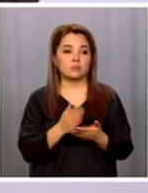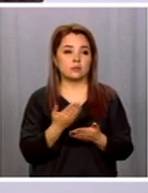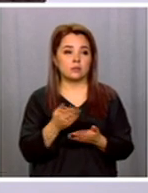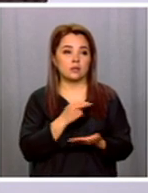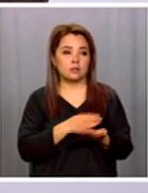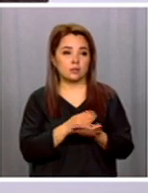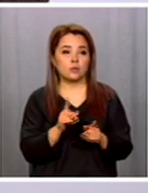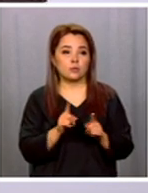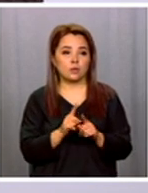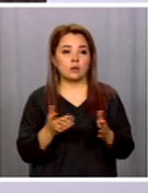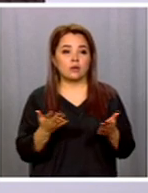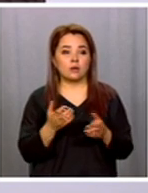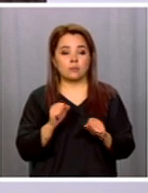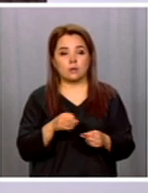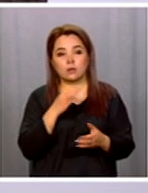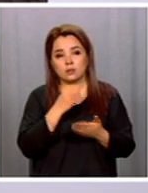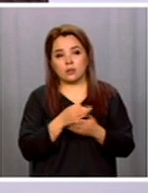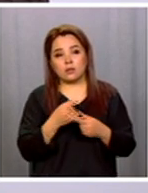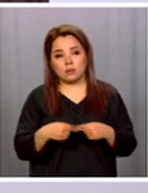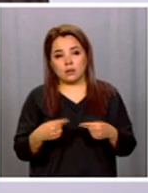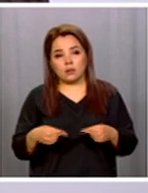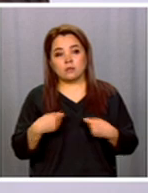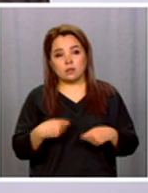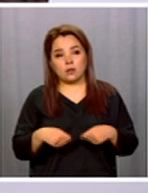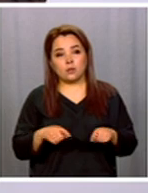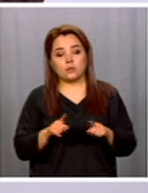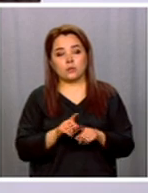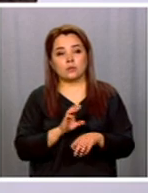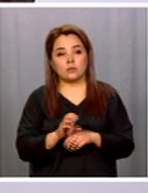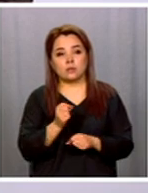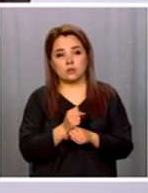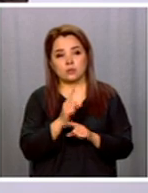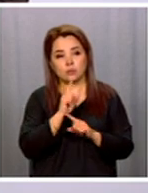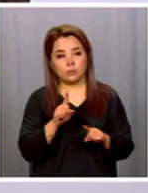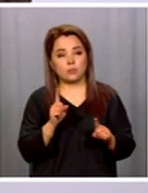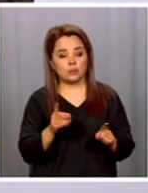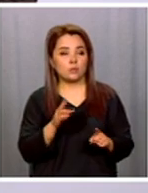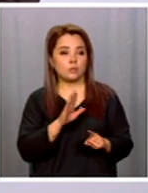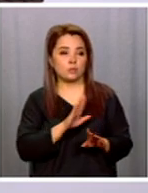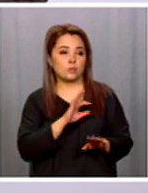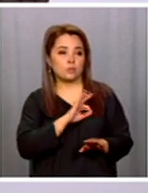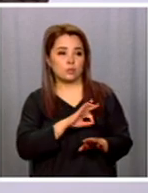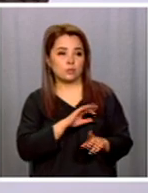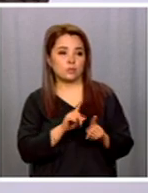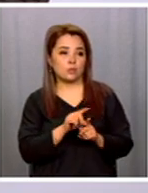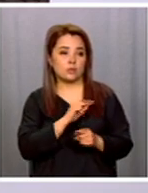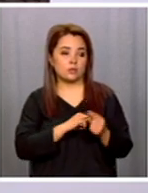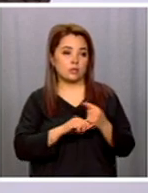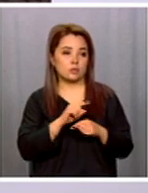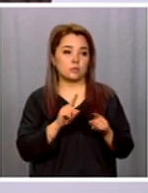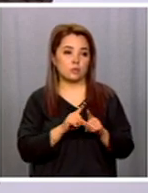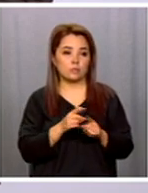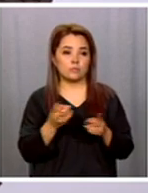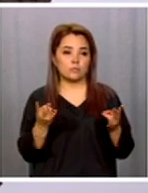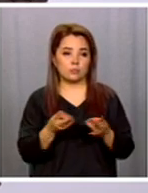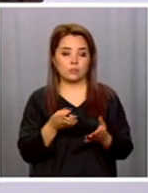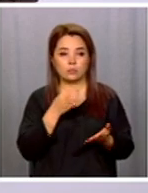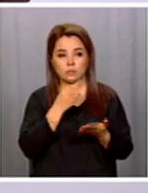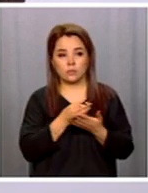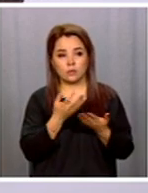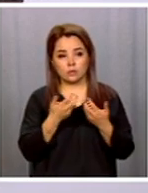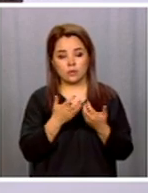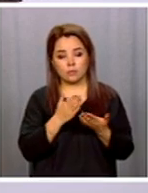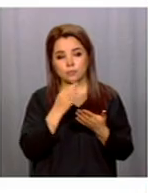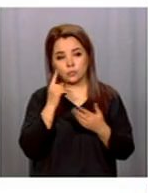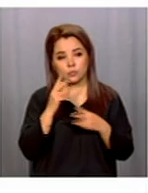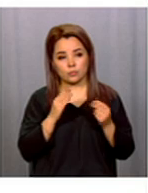барысында қандай да бір зат немесе тауар жасалып шығарылмайды, алайда тұтынушыға бұл іс-әрекетінің өзі қажет болып саналады. Яғни бұл